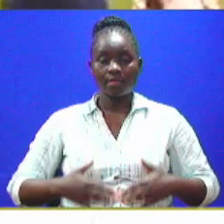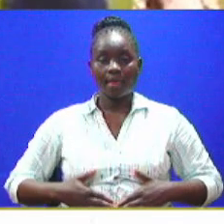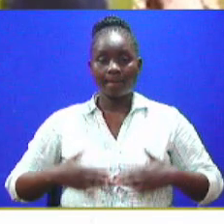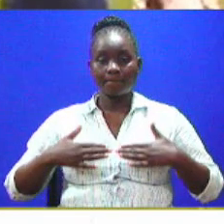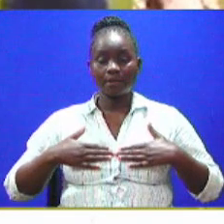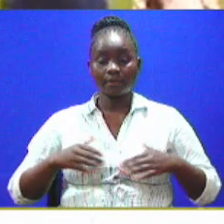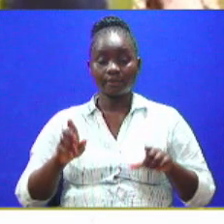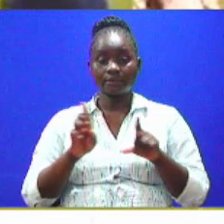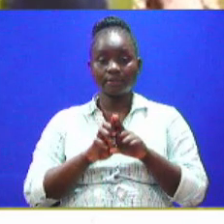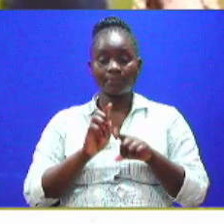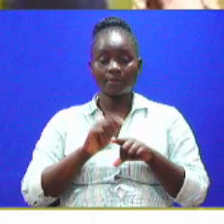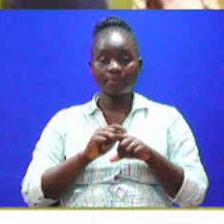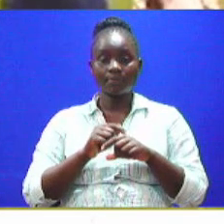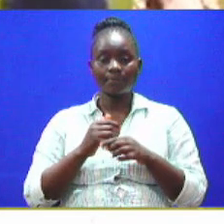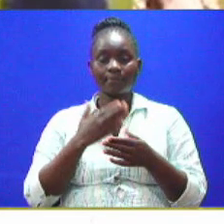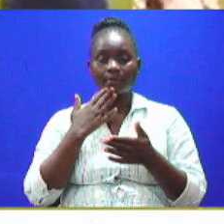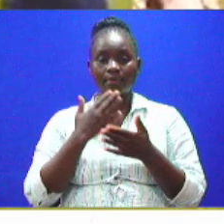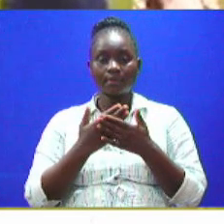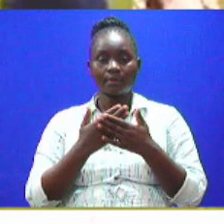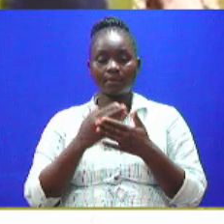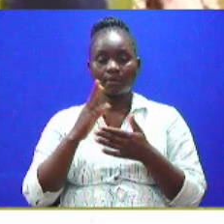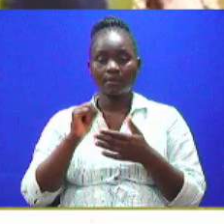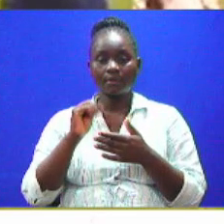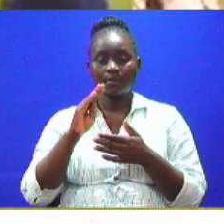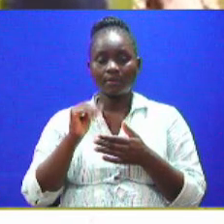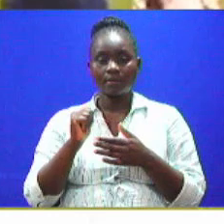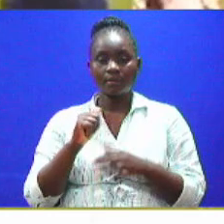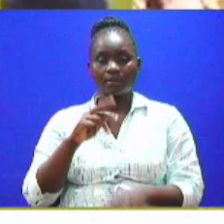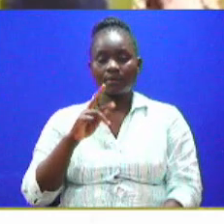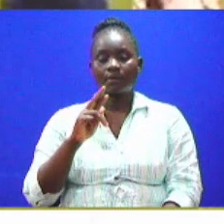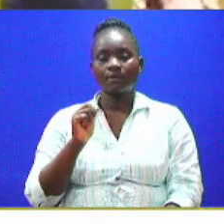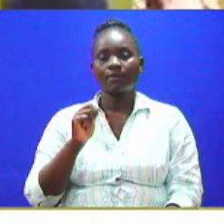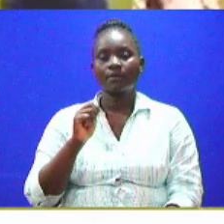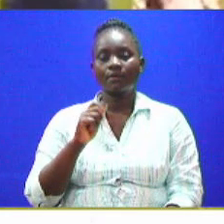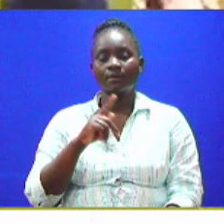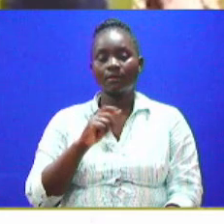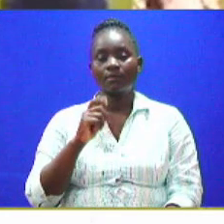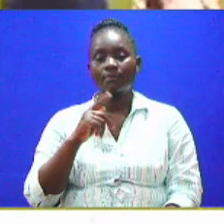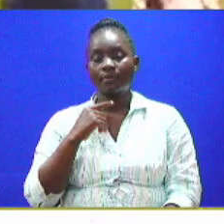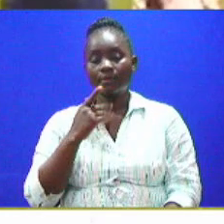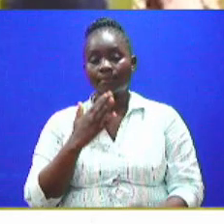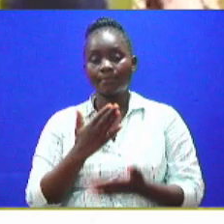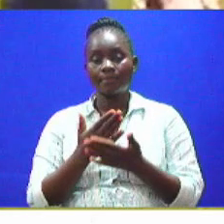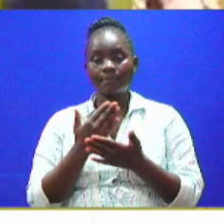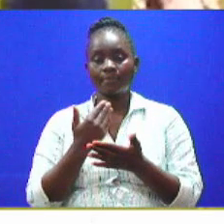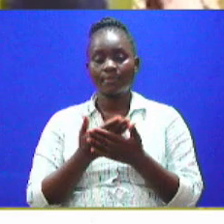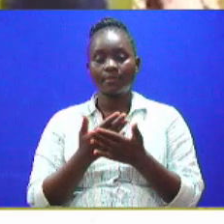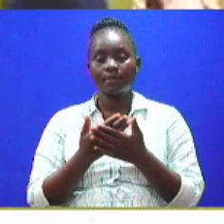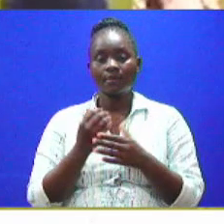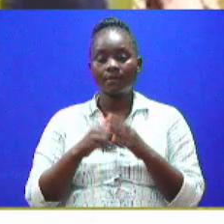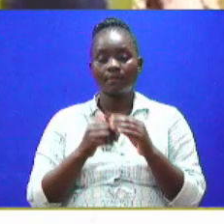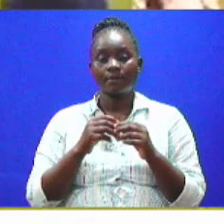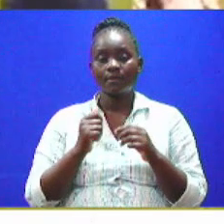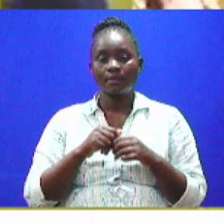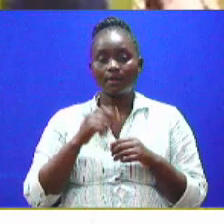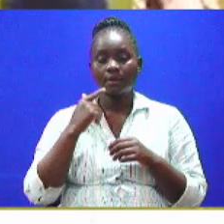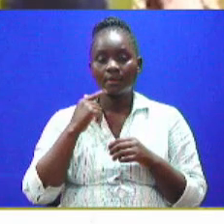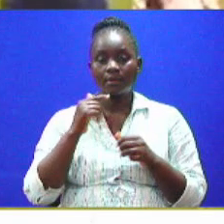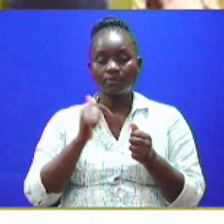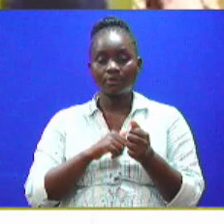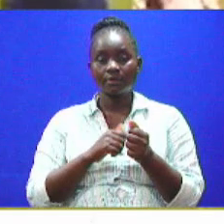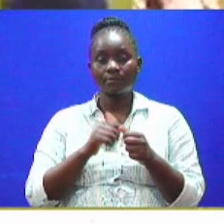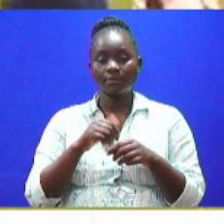ni gobo igoba mwakira omo MC wenseme yo Steve Arika ngambye mono aso ko ene kyangobo bweni abuno bwo bwa